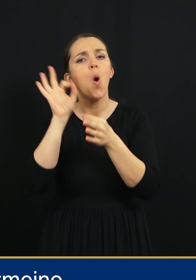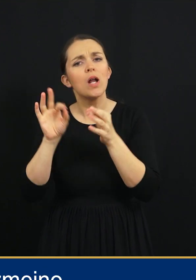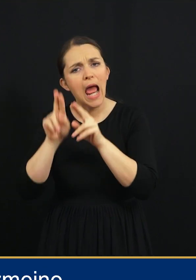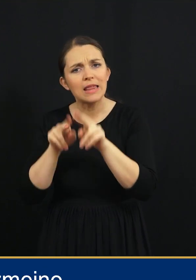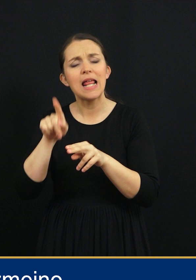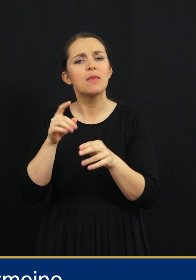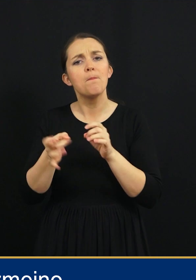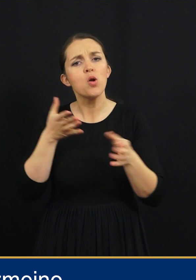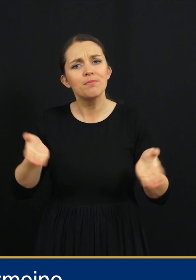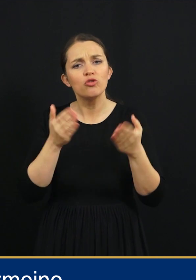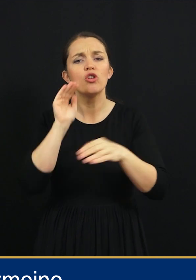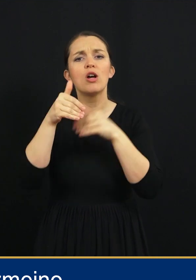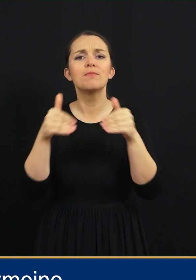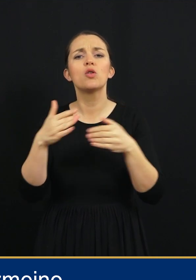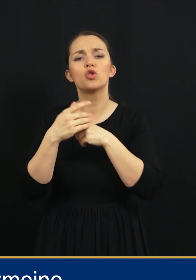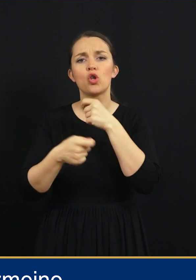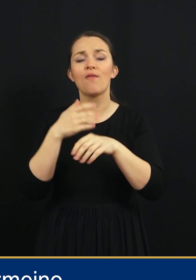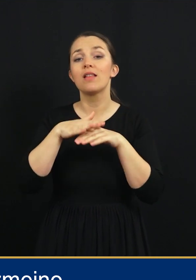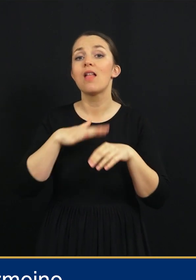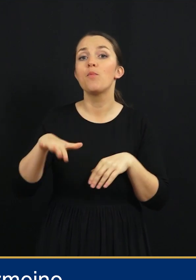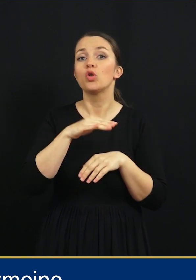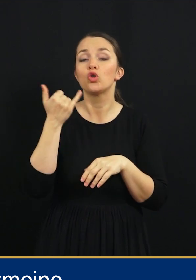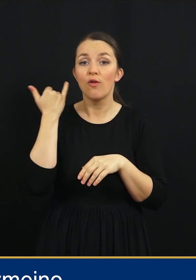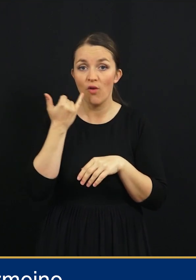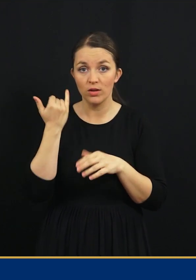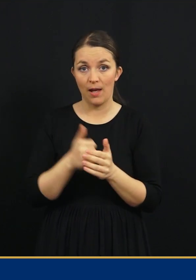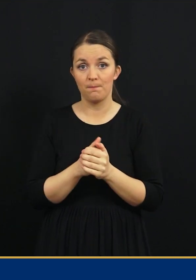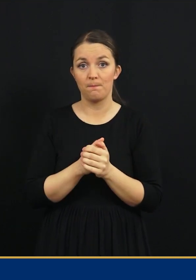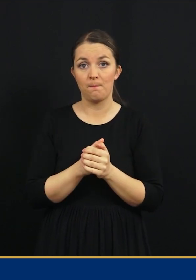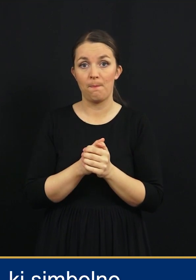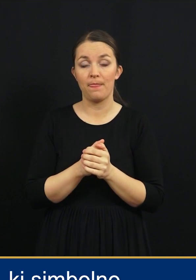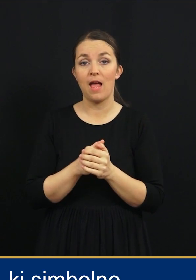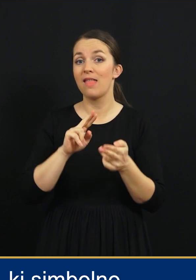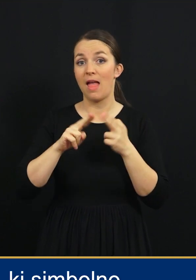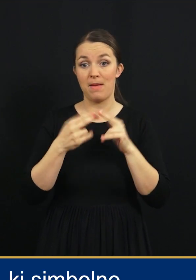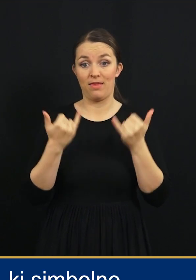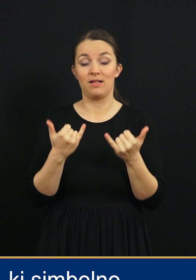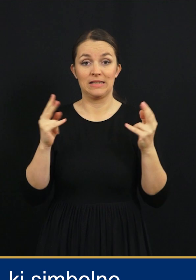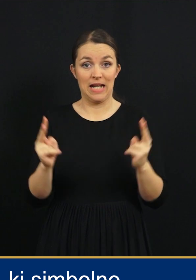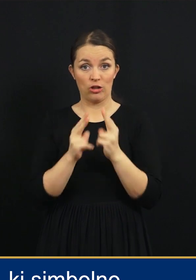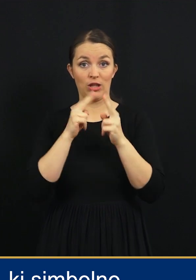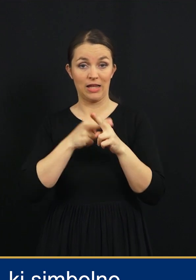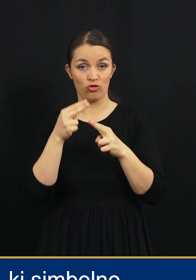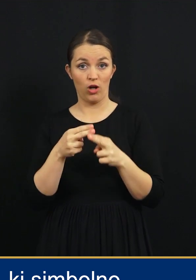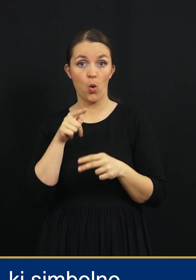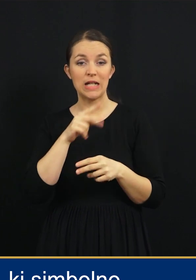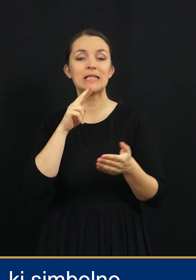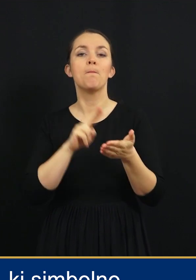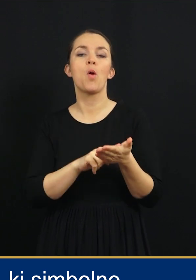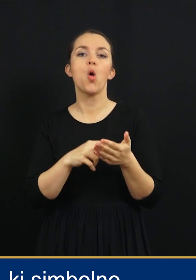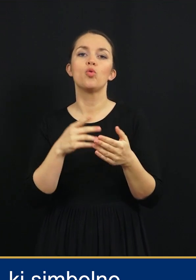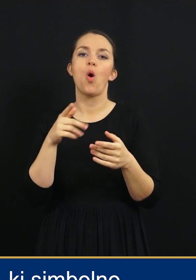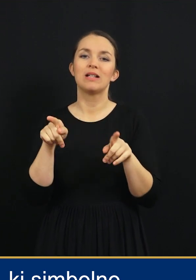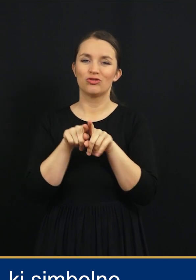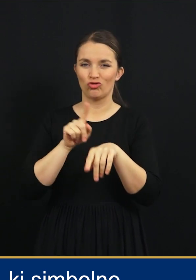in pospešili čezmejno sodelovanje na področju voda. Namen tokratnega srečanja držav, ki simbolno